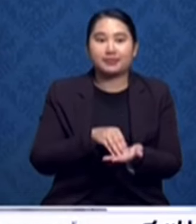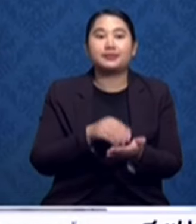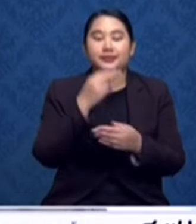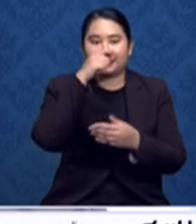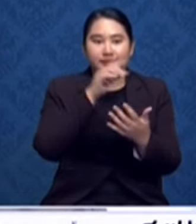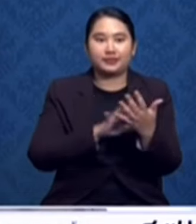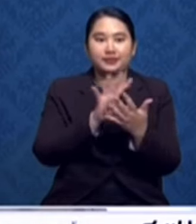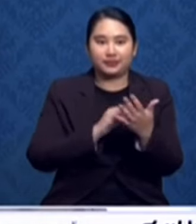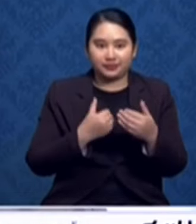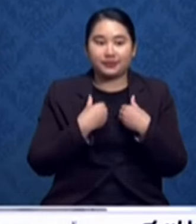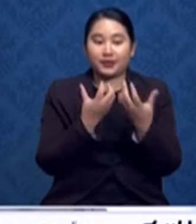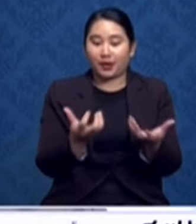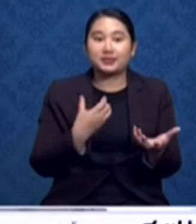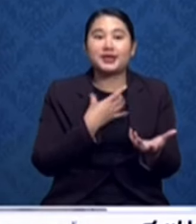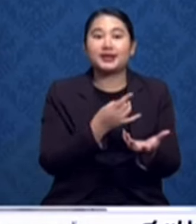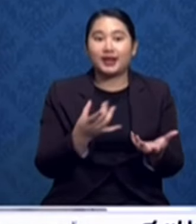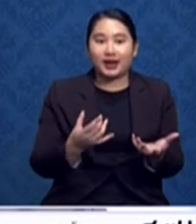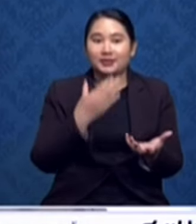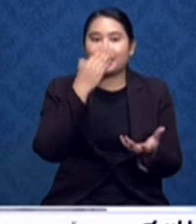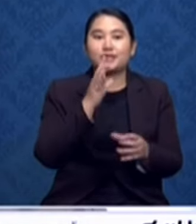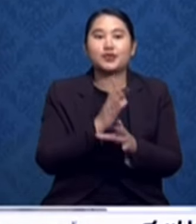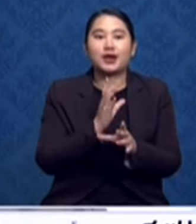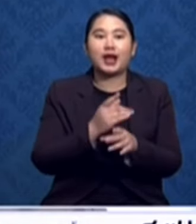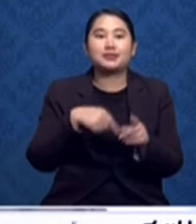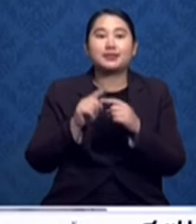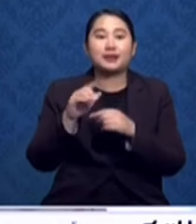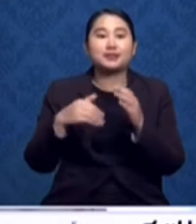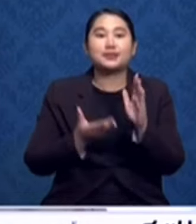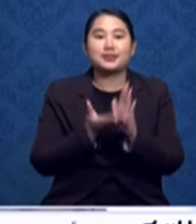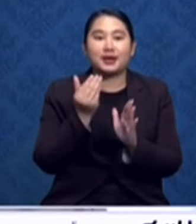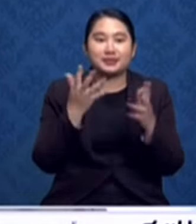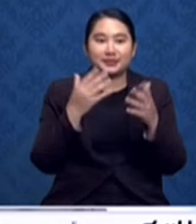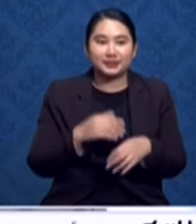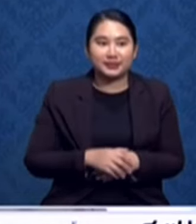เทศเราเคยมีสิ่งนี้หน่อยก็ได้ครับเผื่อสุราก้าวหน้าของผมไม่ผ่านครับขอบคุณครับ